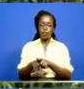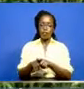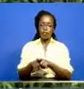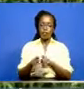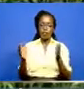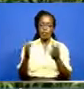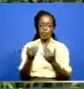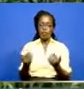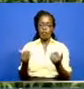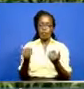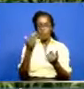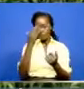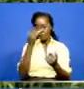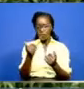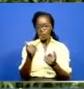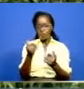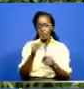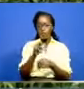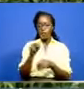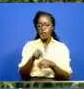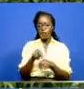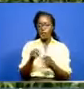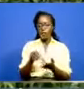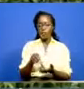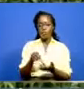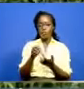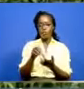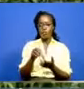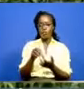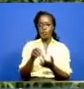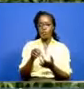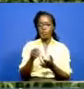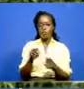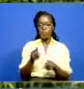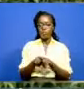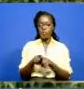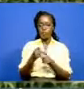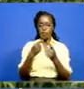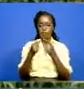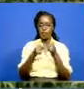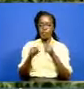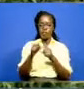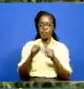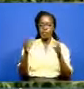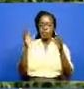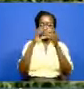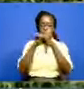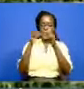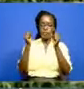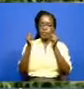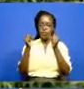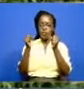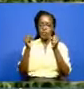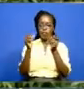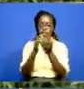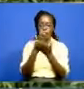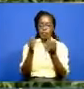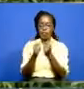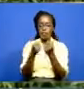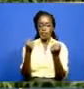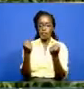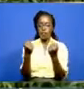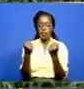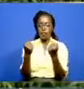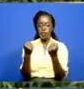ni jambo kubwa kwa maana ya taifa, and most especially unapokuwa unaongelea head of state. Kwa hiyo ni jambo ambalo limekuja kwenye wakati